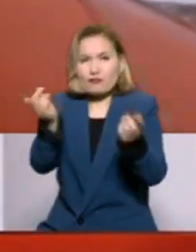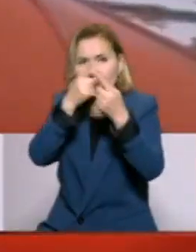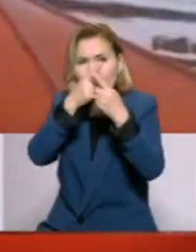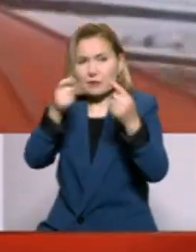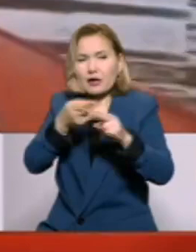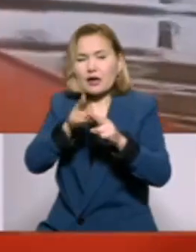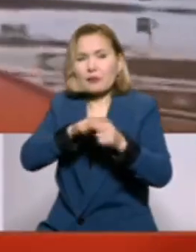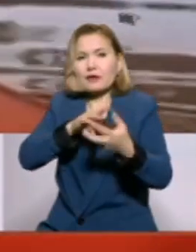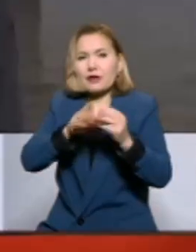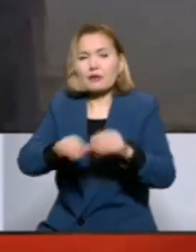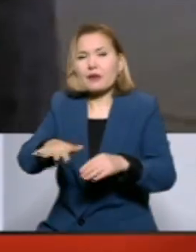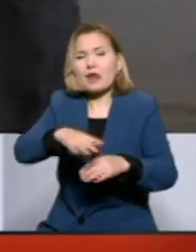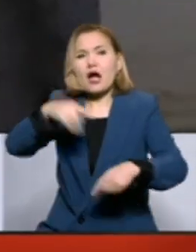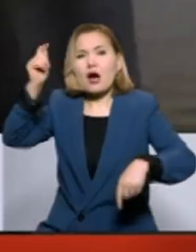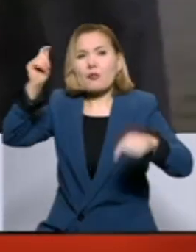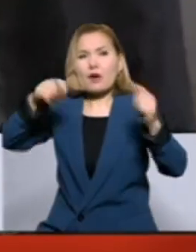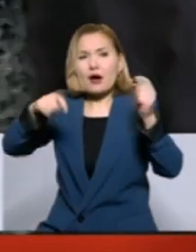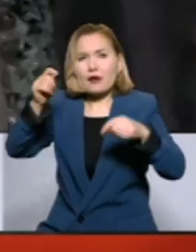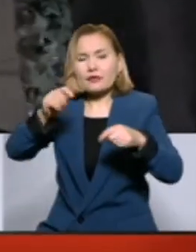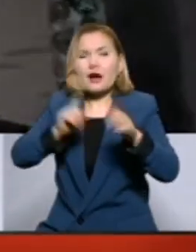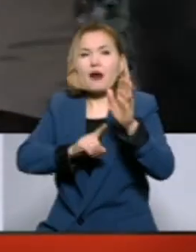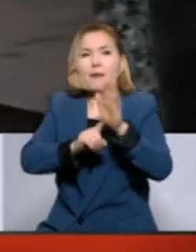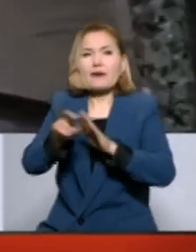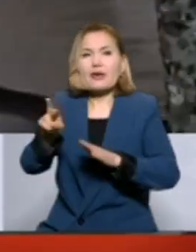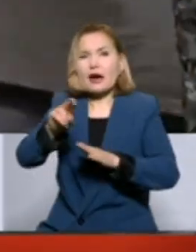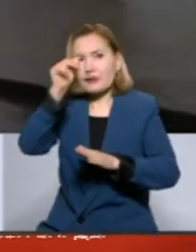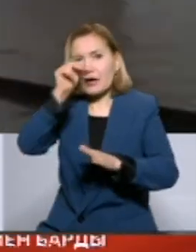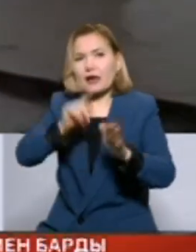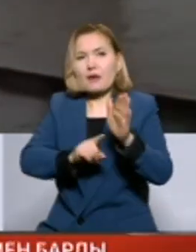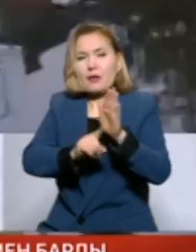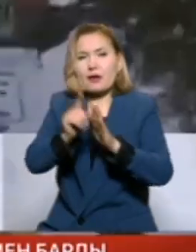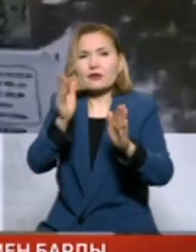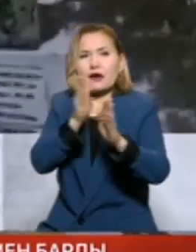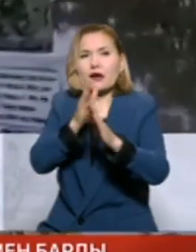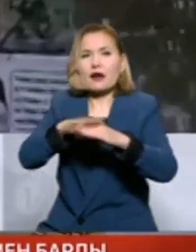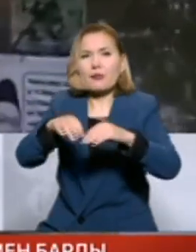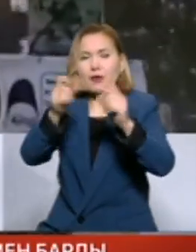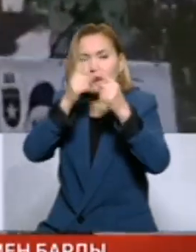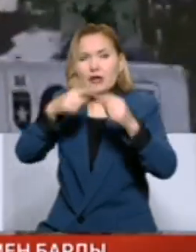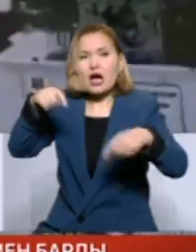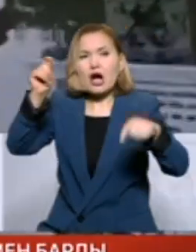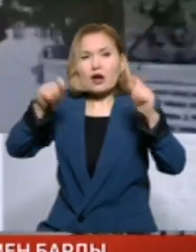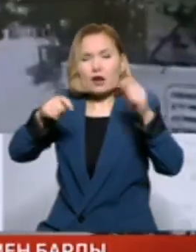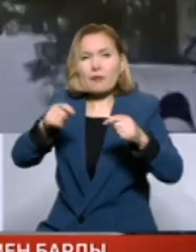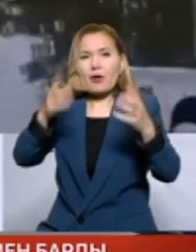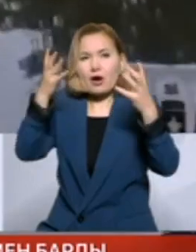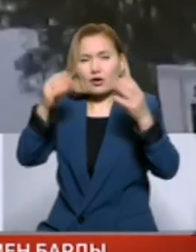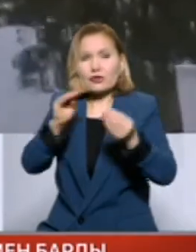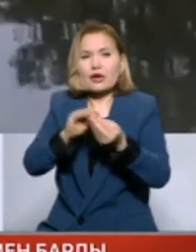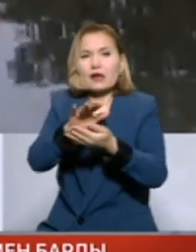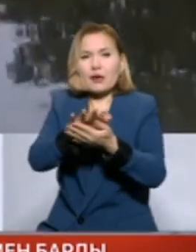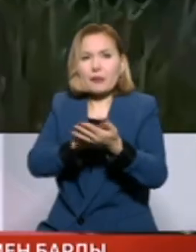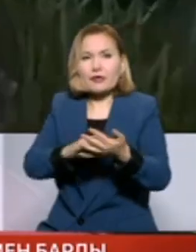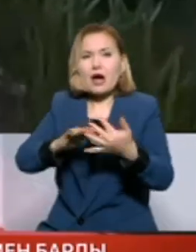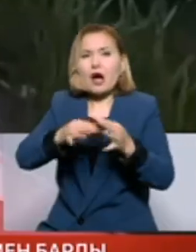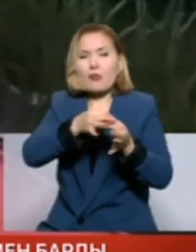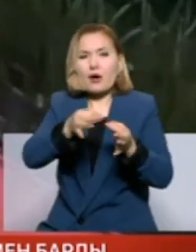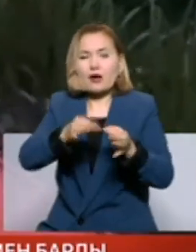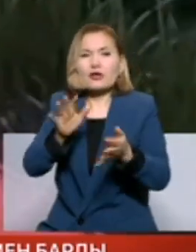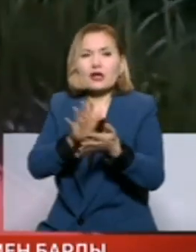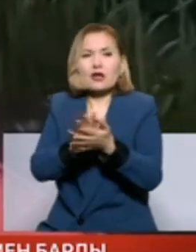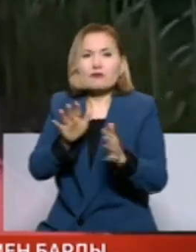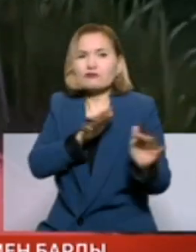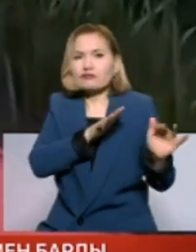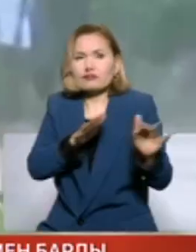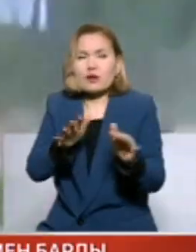отыр. Индонезияда жаңбыр маусымы қаңтарда басталды. Синоптиктердің хабарлауынша, жауын алдағы күндері жалғасып, кейбір елді мекендерде лай